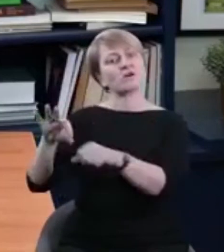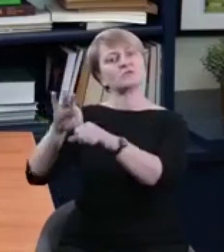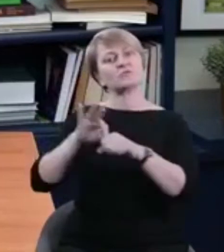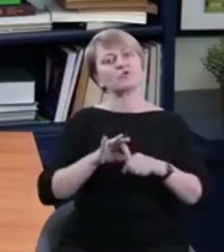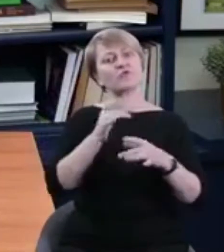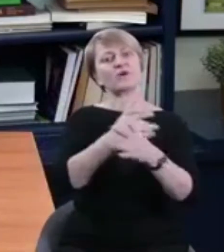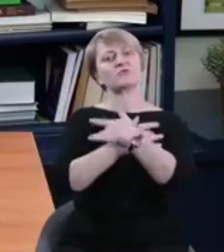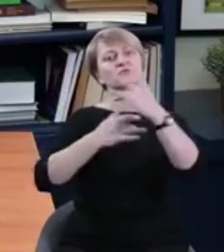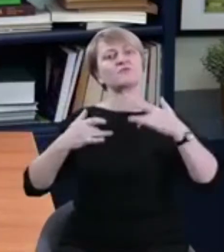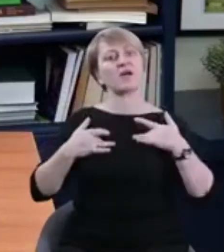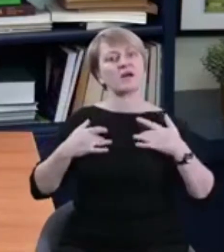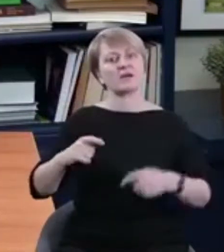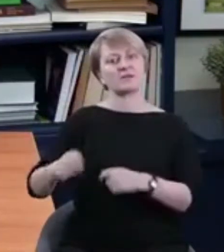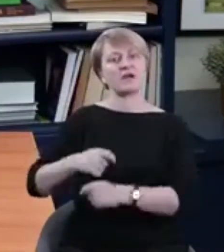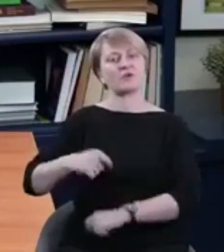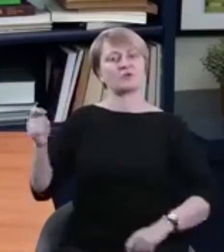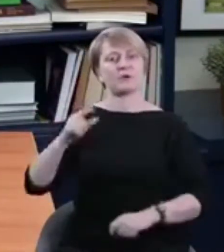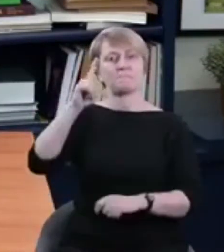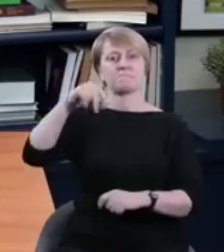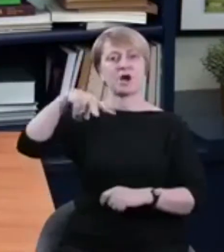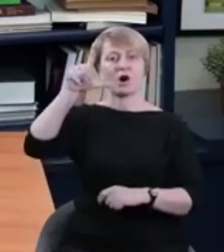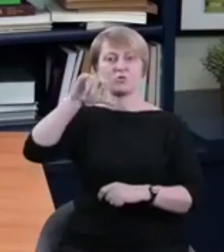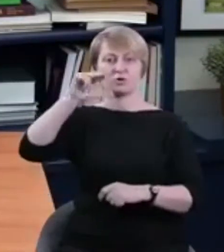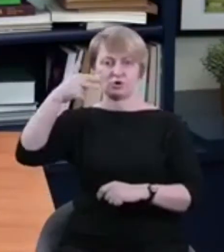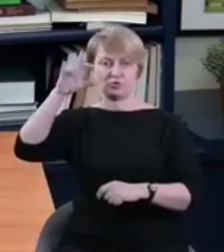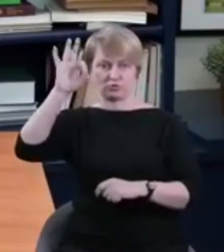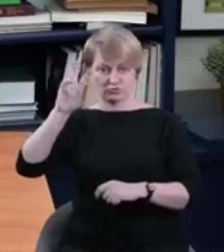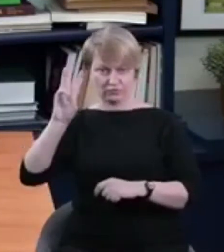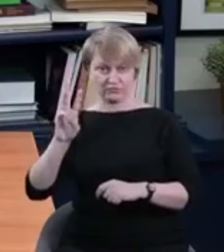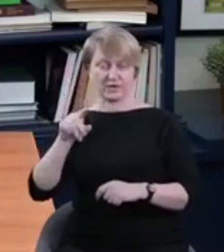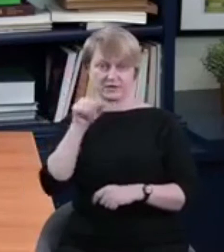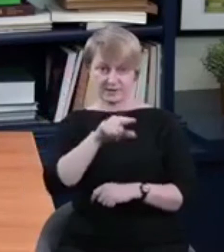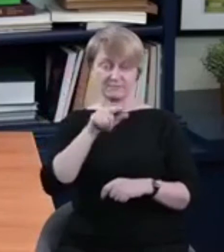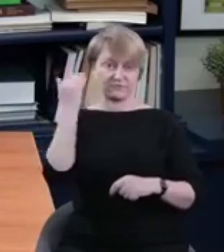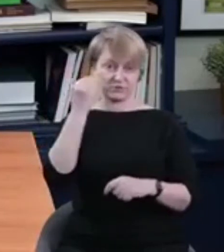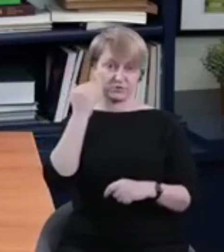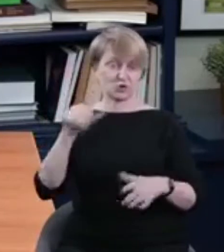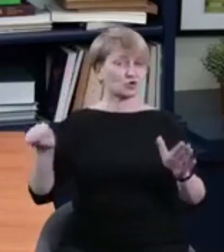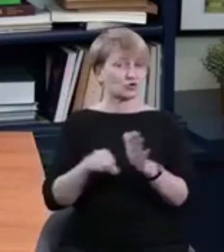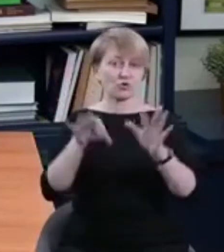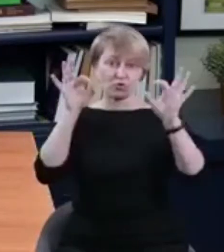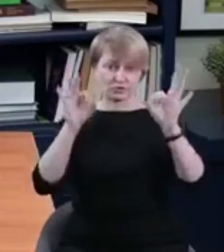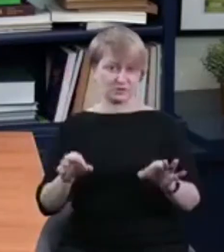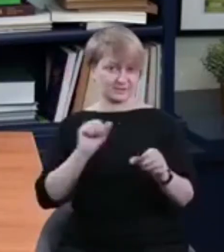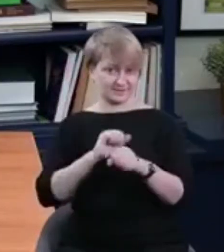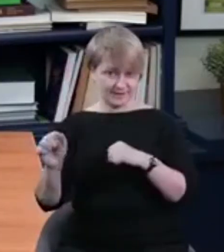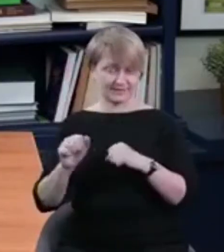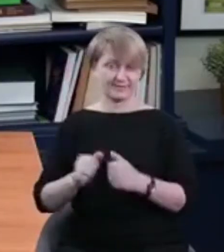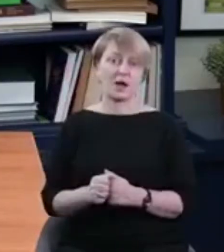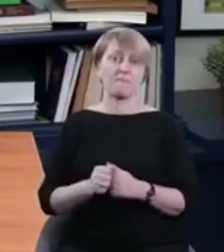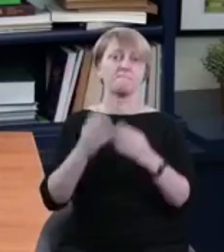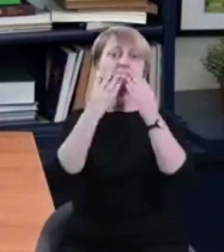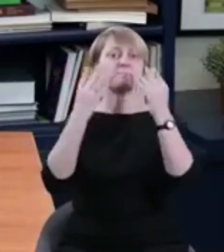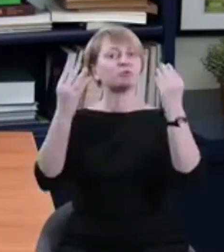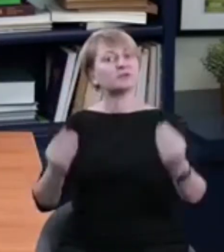paulinów którzy którzy do dzisiaj w częstochowie są a klasztor i podarował obraz najświętszej